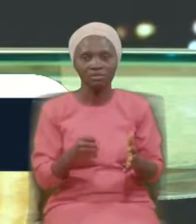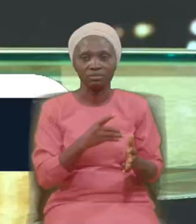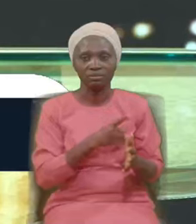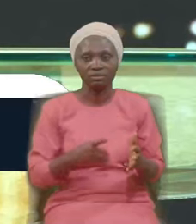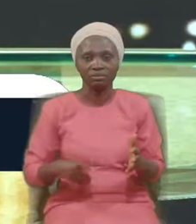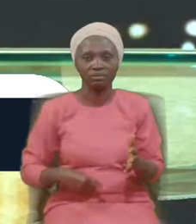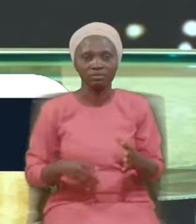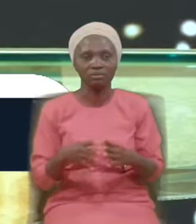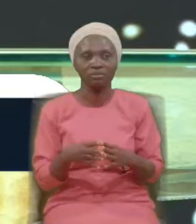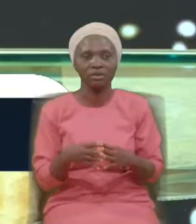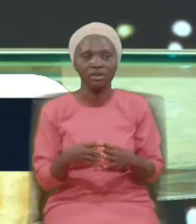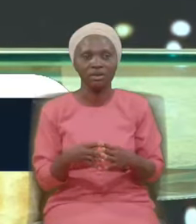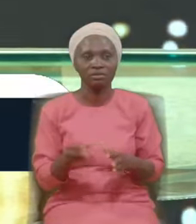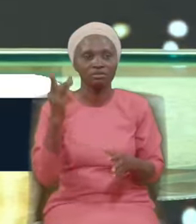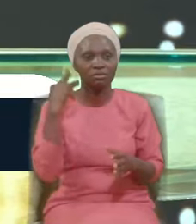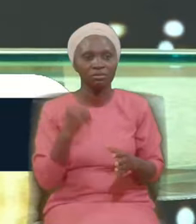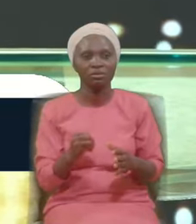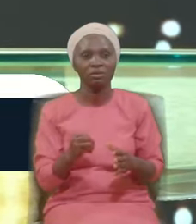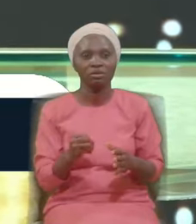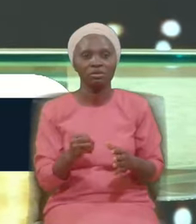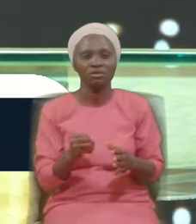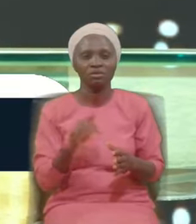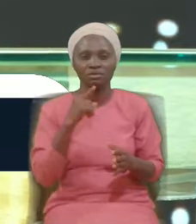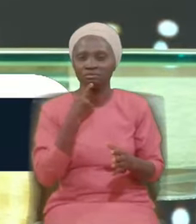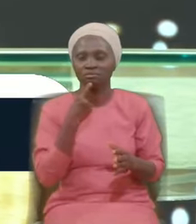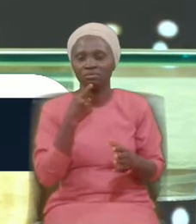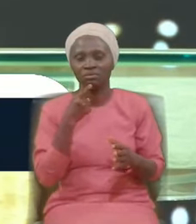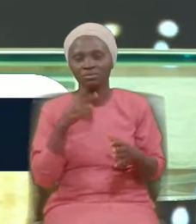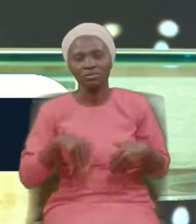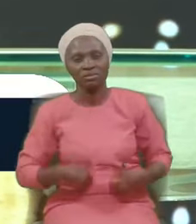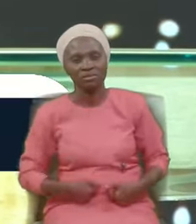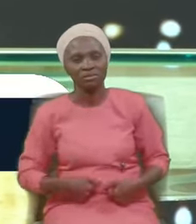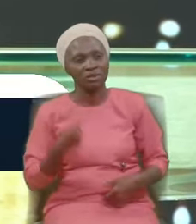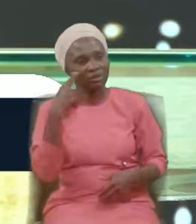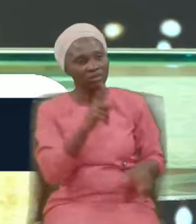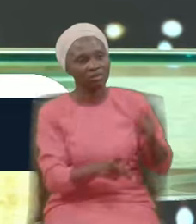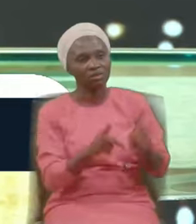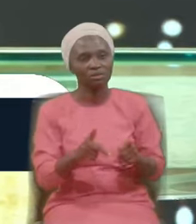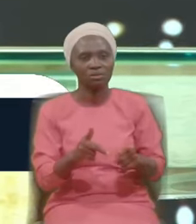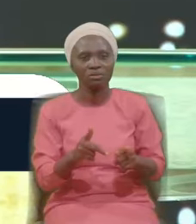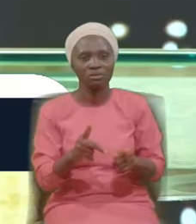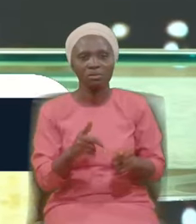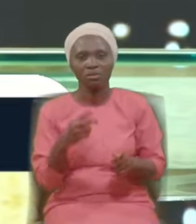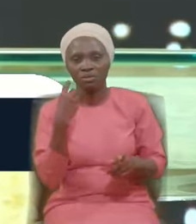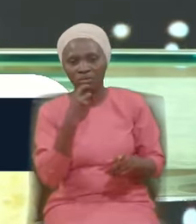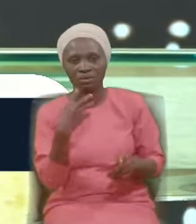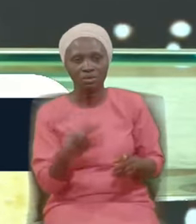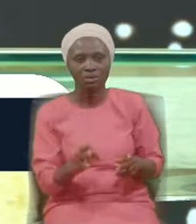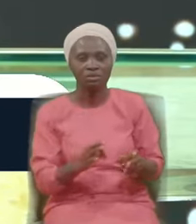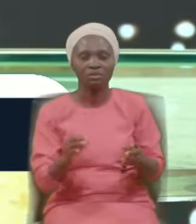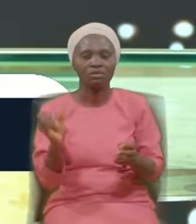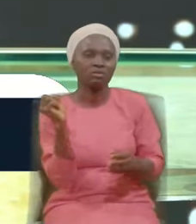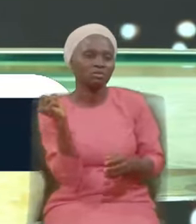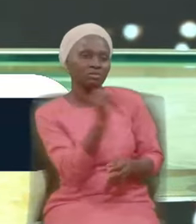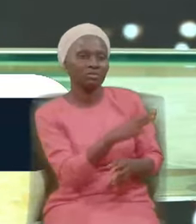David fut dans une grande détresse. David fut dans une grande angoisse car le peuple